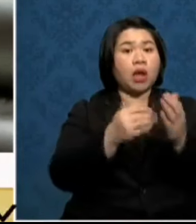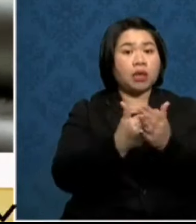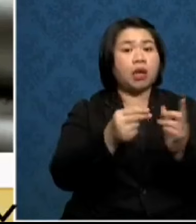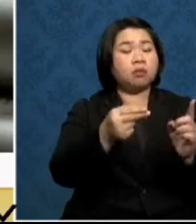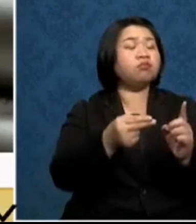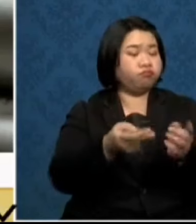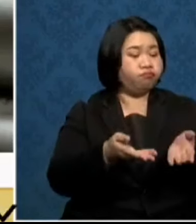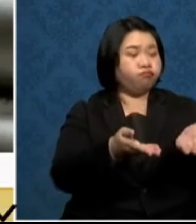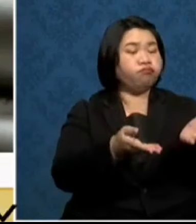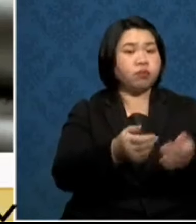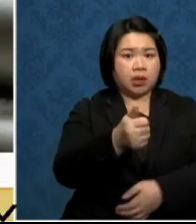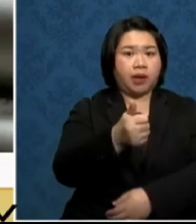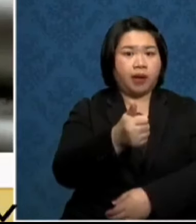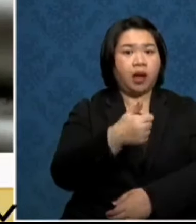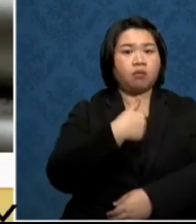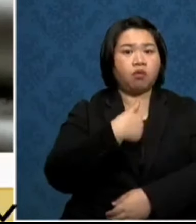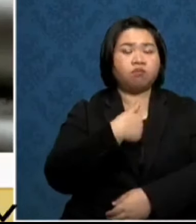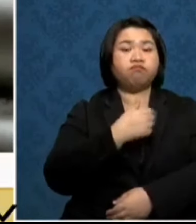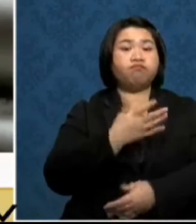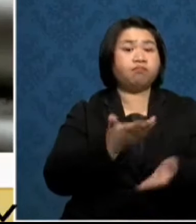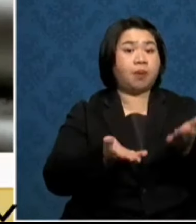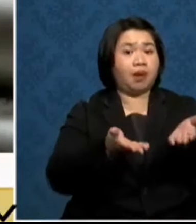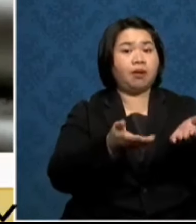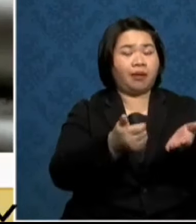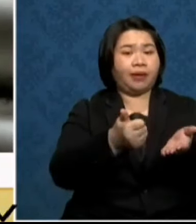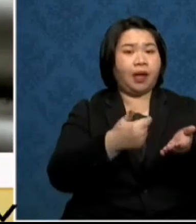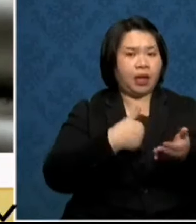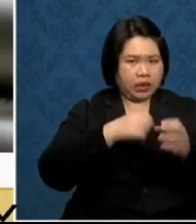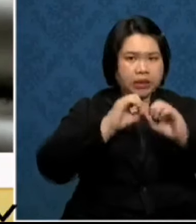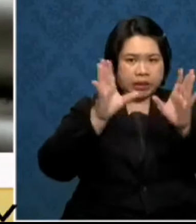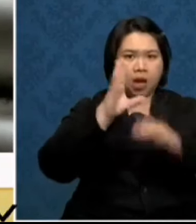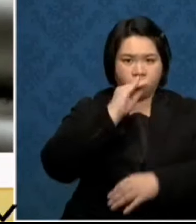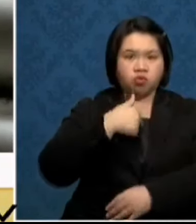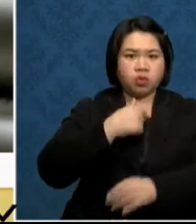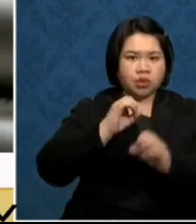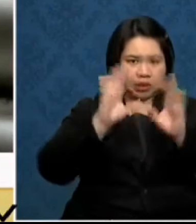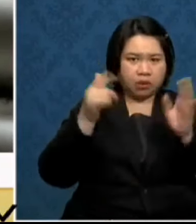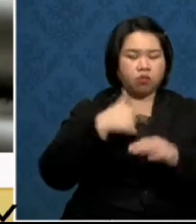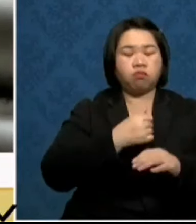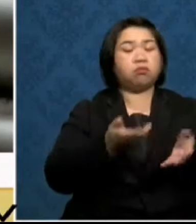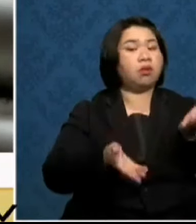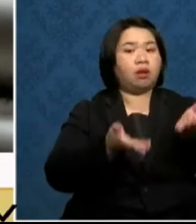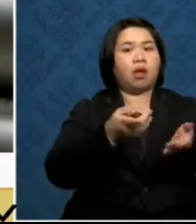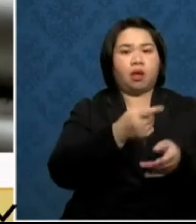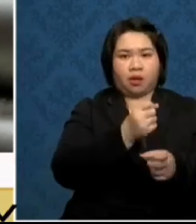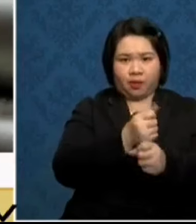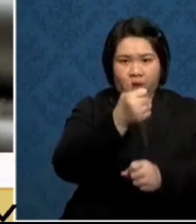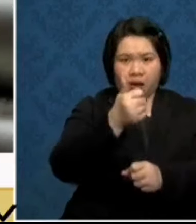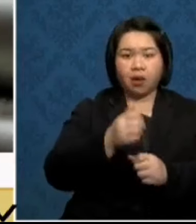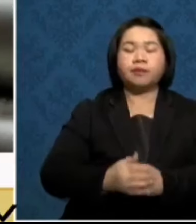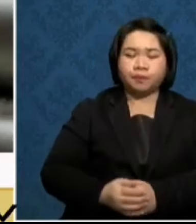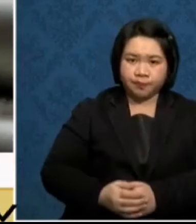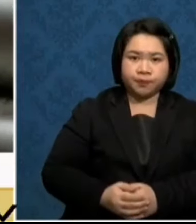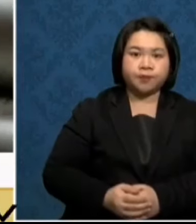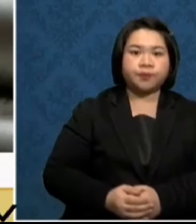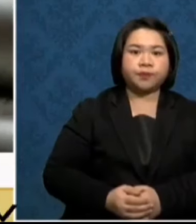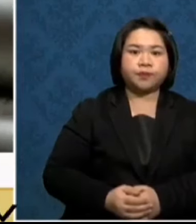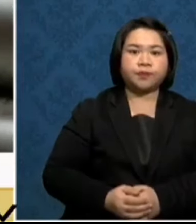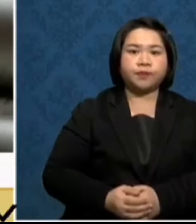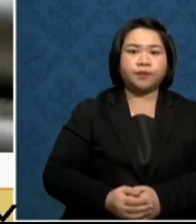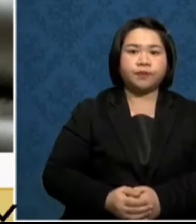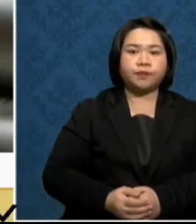walletของรัฐบาลเพื่อความชัดเจนและในทางตรงกัน